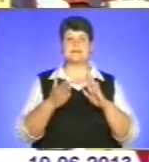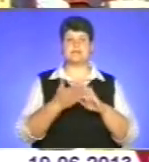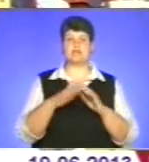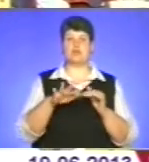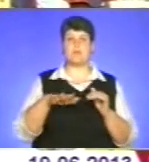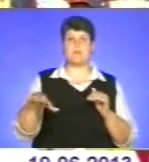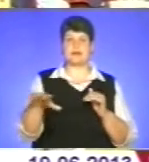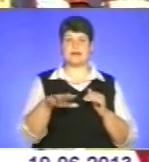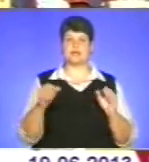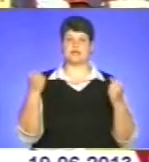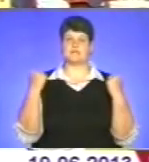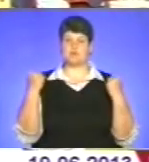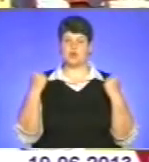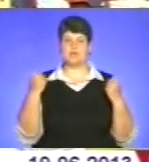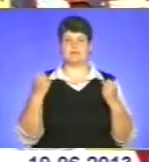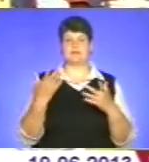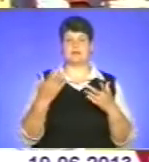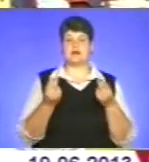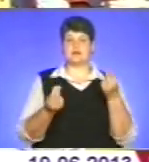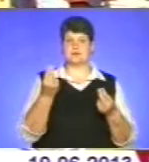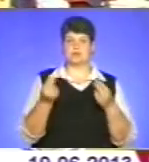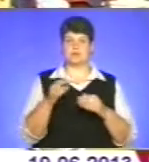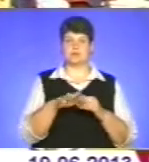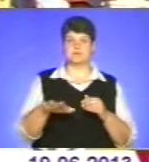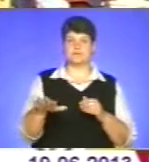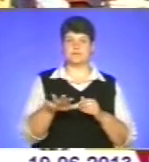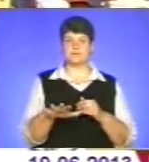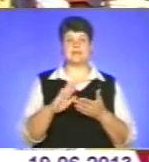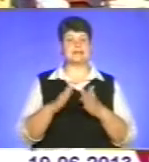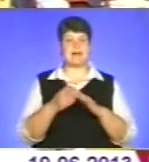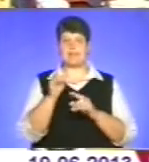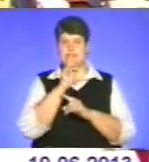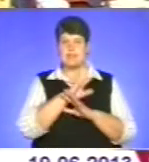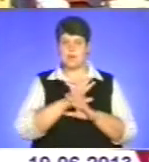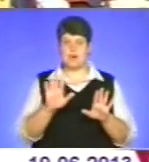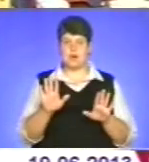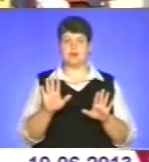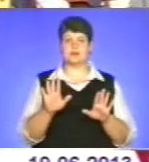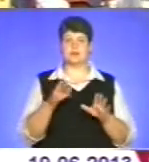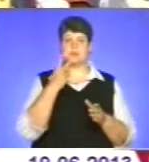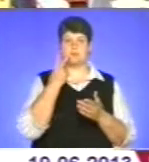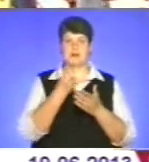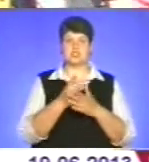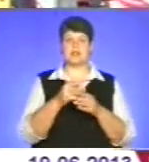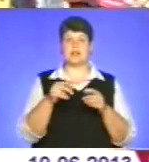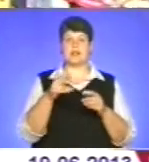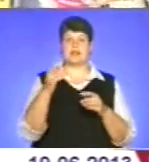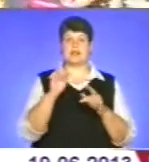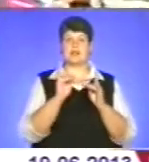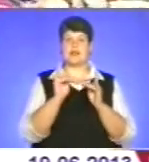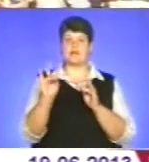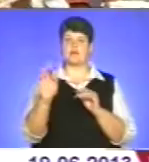майданчиків спортивних і атракціонних майданчиків. Стан непоганий. Бачите, і лавочки помалювали,